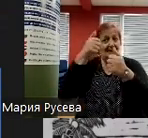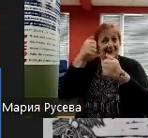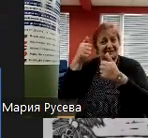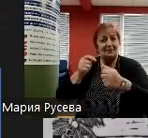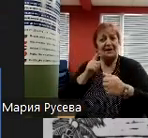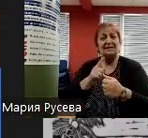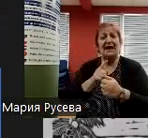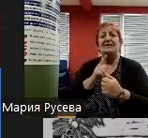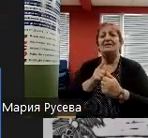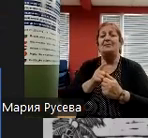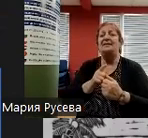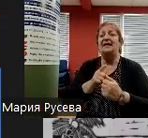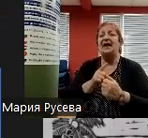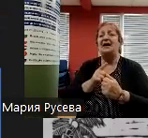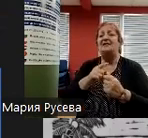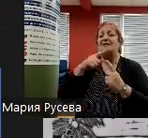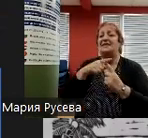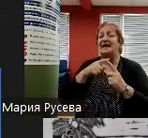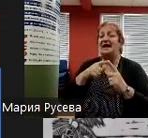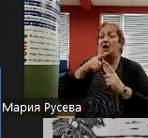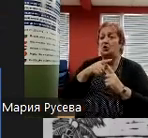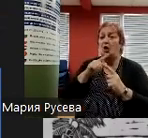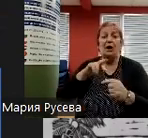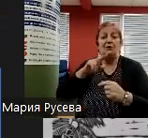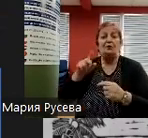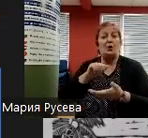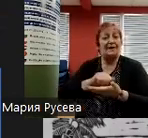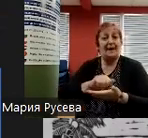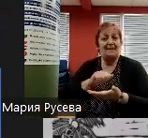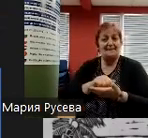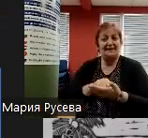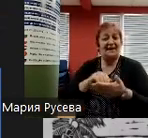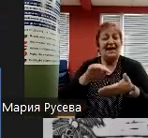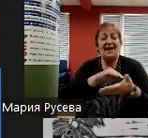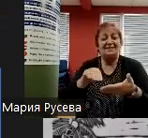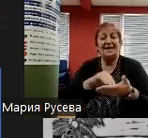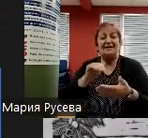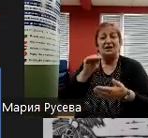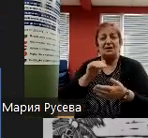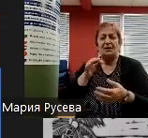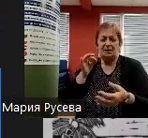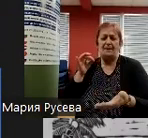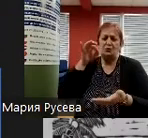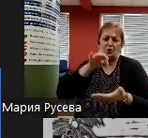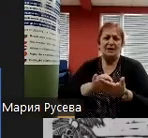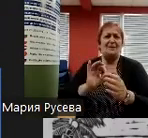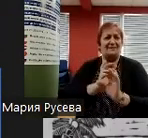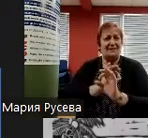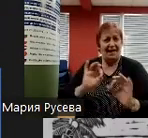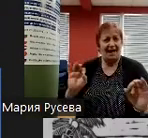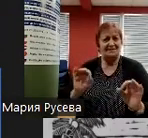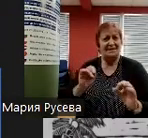бъде и то, както в другите медии, текста да бъде достъпен, ясен